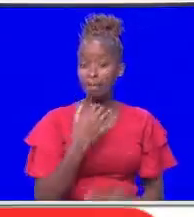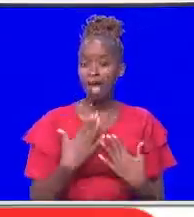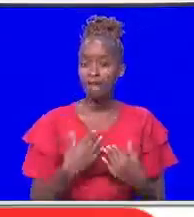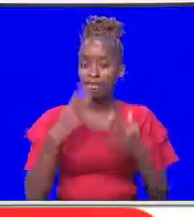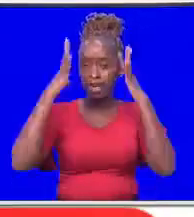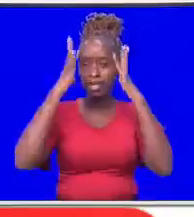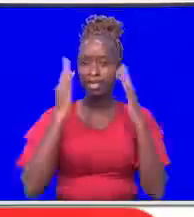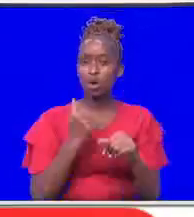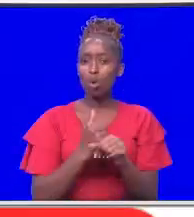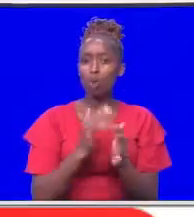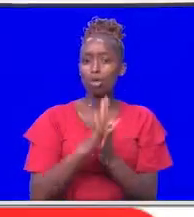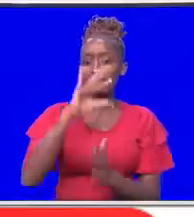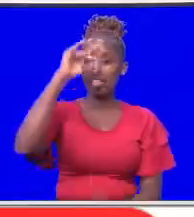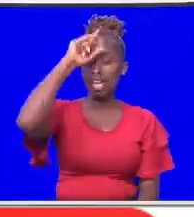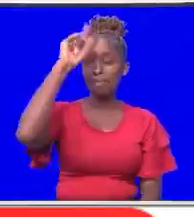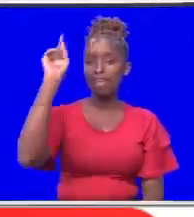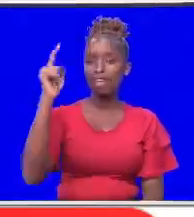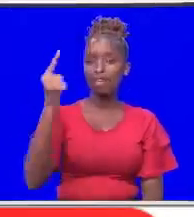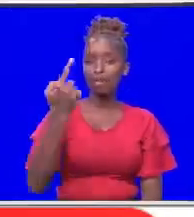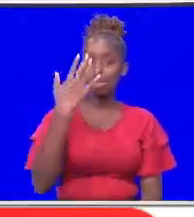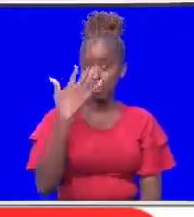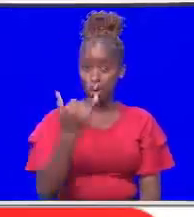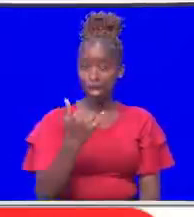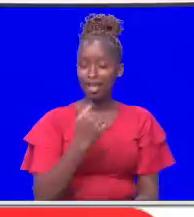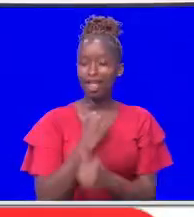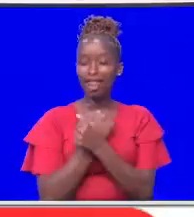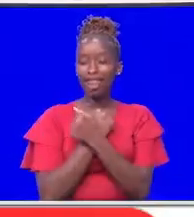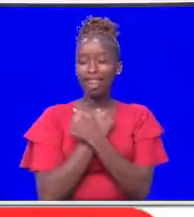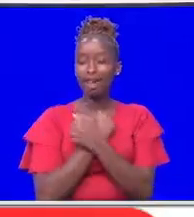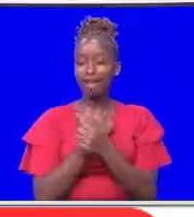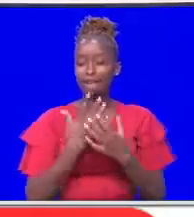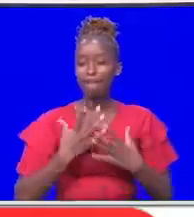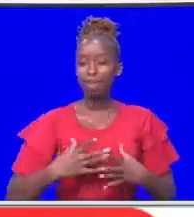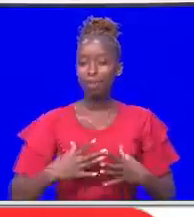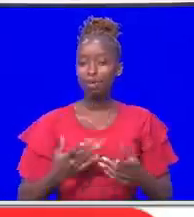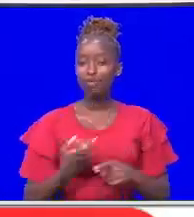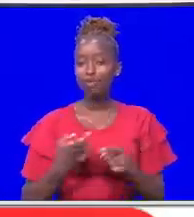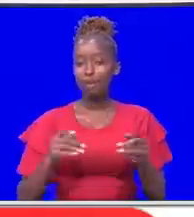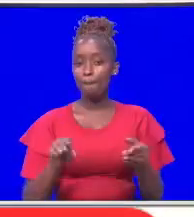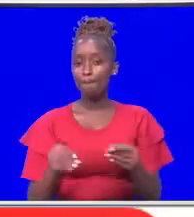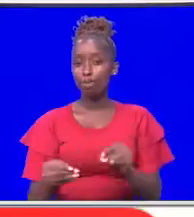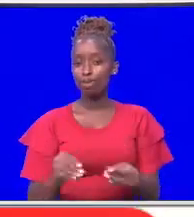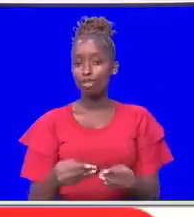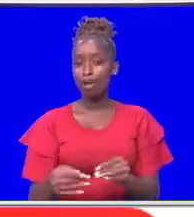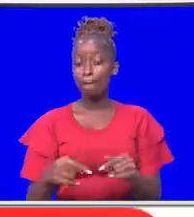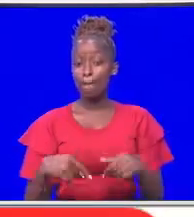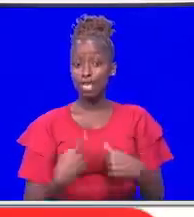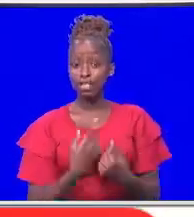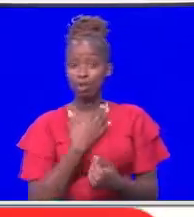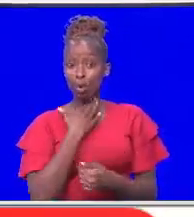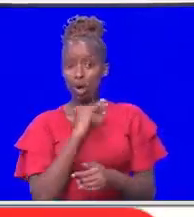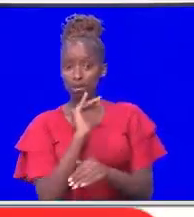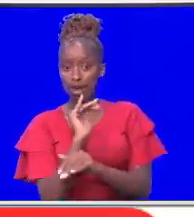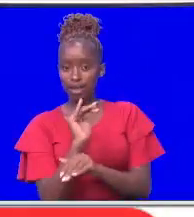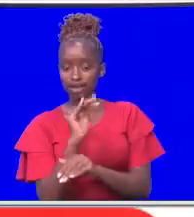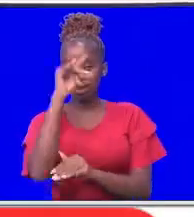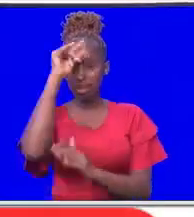Kenya Kwanza kwa sababu anapenda watu wa Busia. Na mimi nataka kuomba gavana